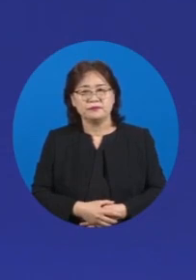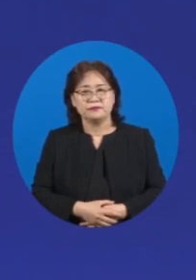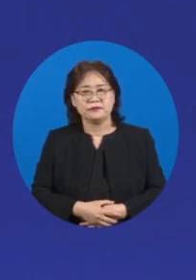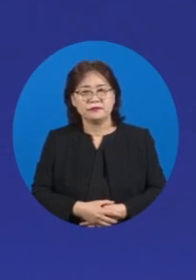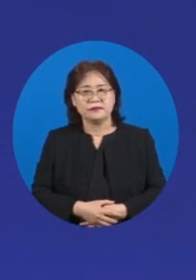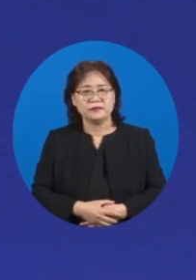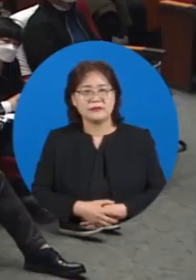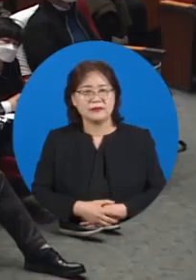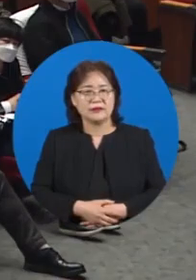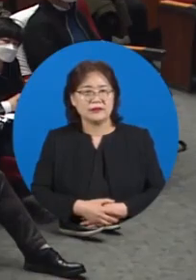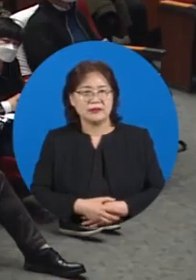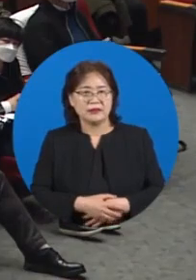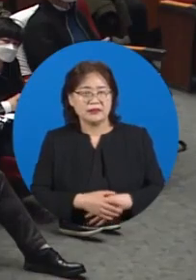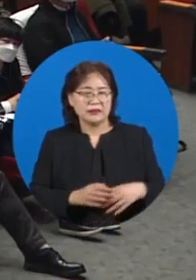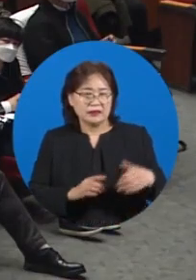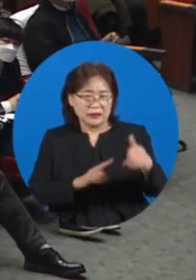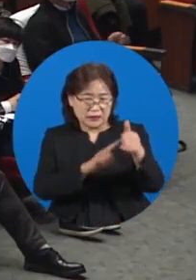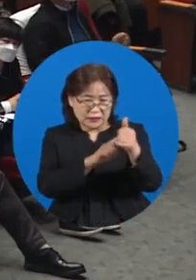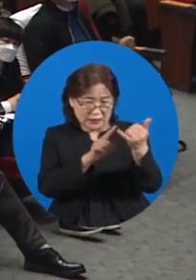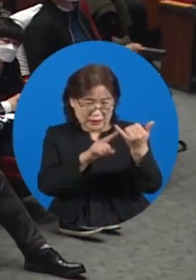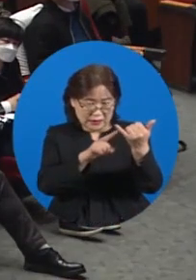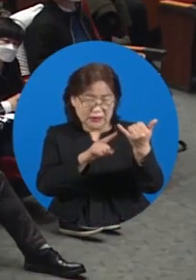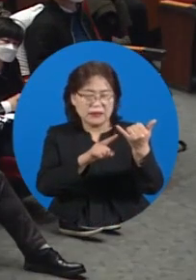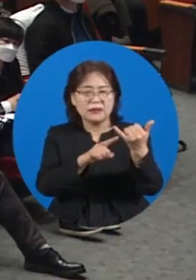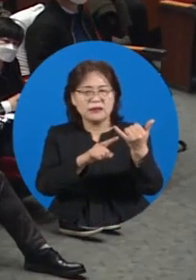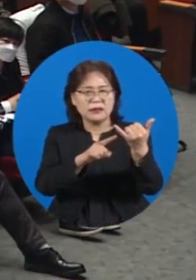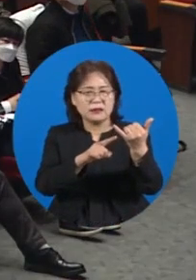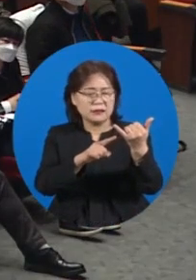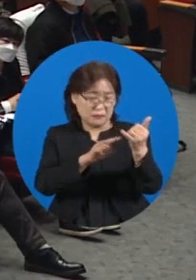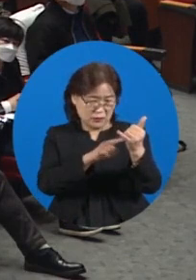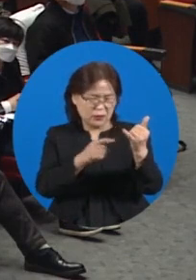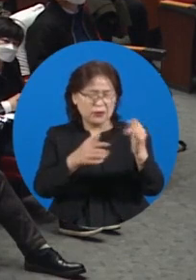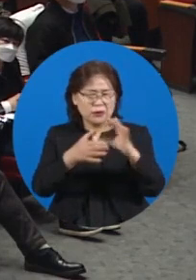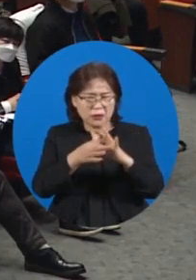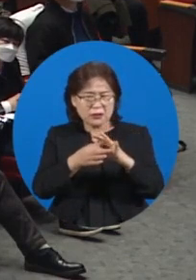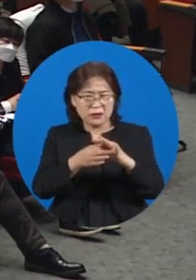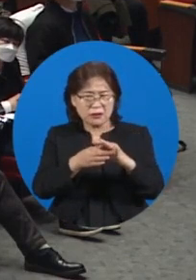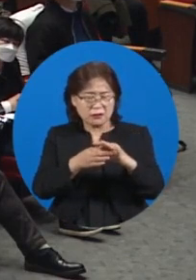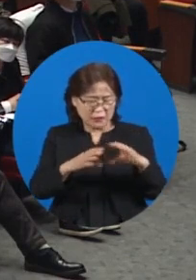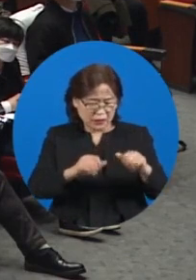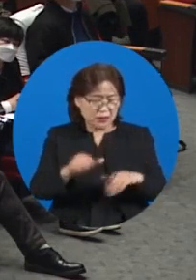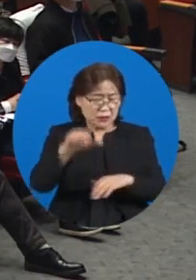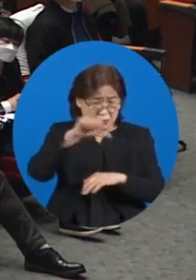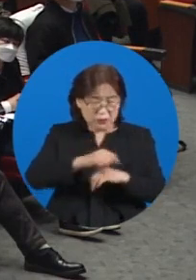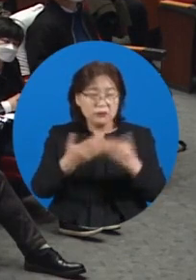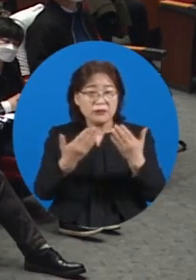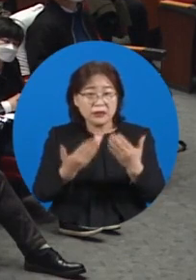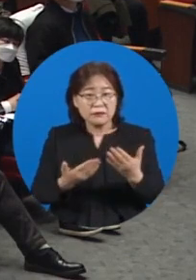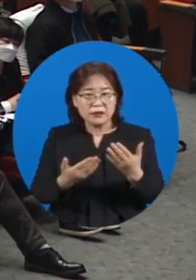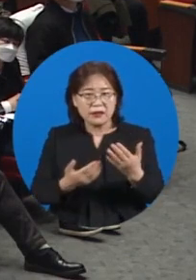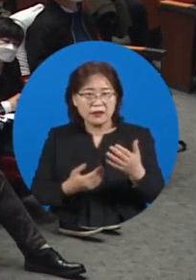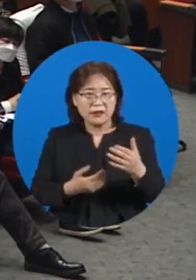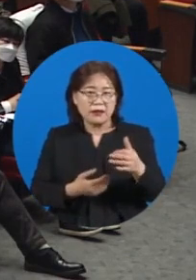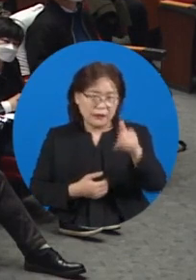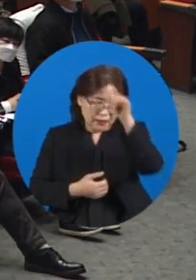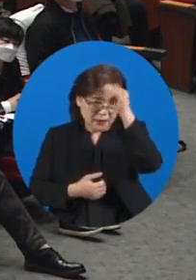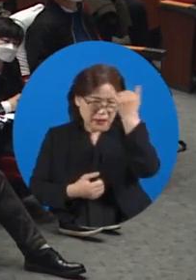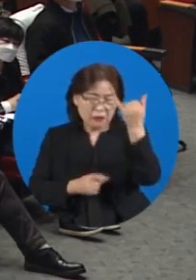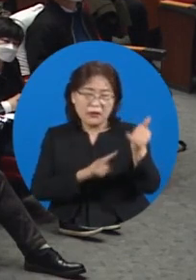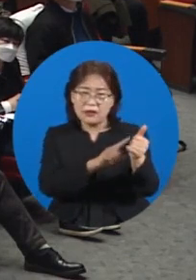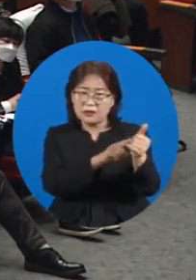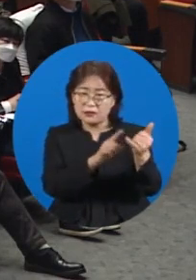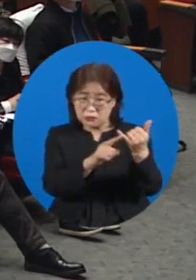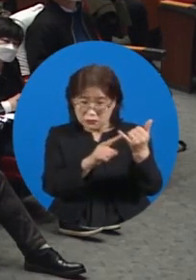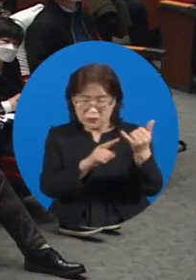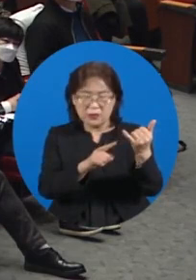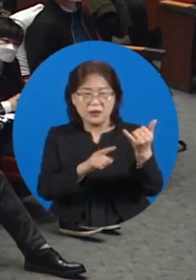이렇게 아담과 하와 로 인해서 땅이 조조를 받았습니다 이것을 보게 되면 요거 당은 그 땅을